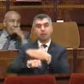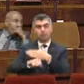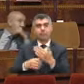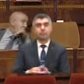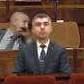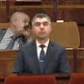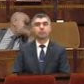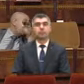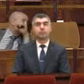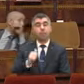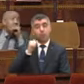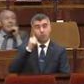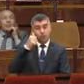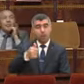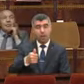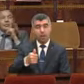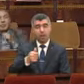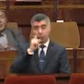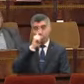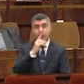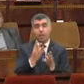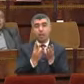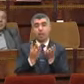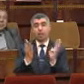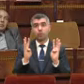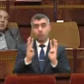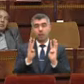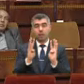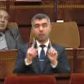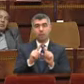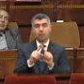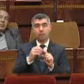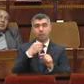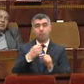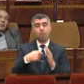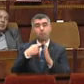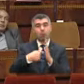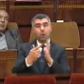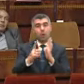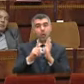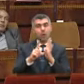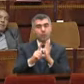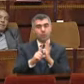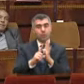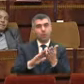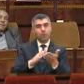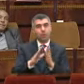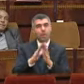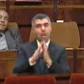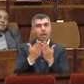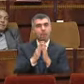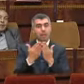غدا ان شاء الله كاين تصويت باللجنه، ومساء ان شاء الله غادي نصوتوا على مشروع قانون اللي عنده علاقه بالحاله